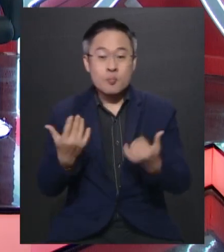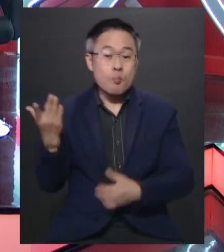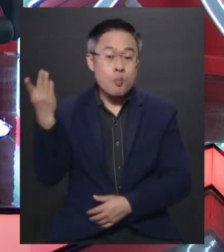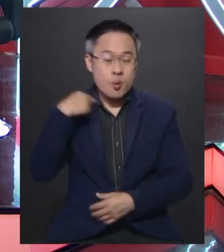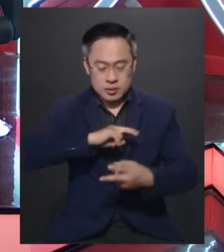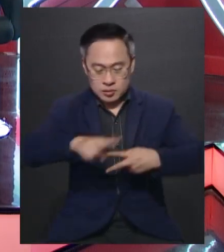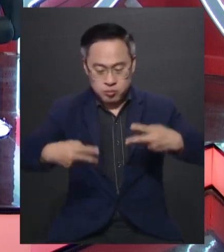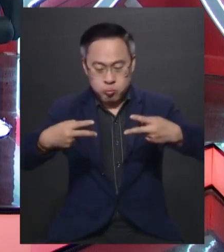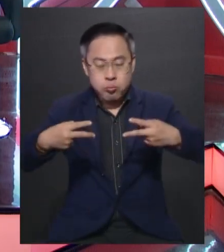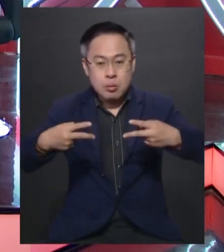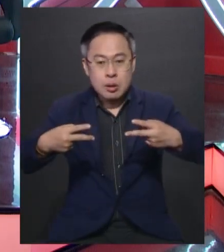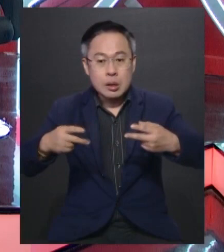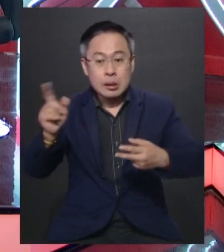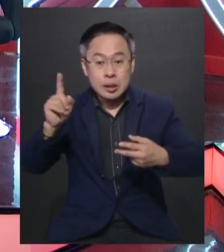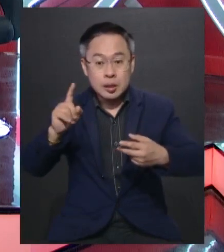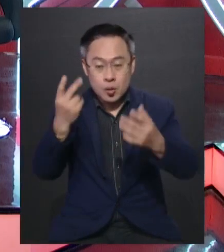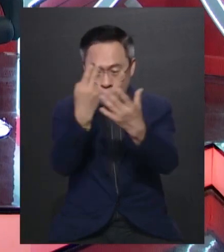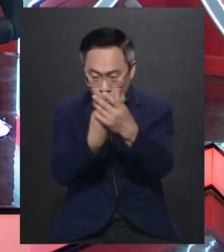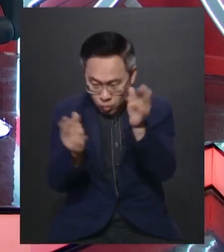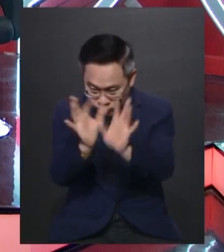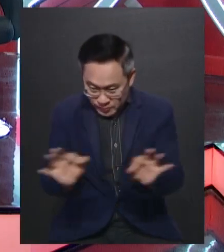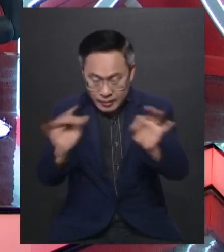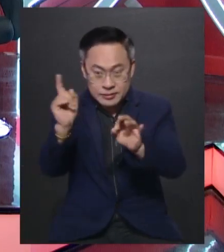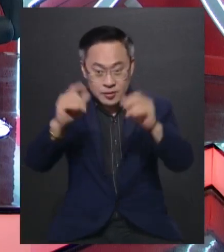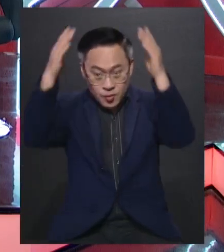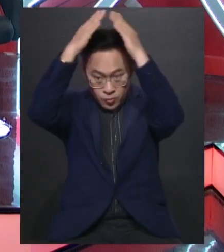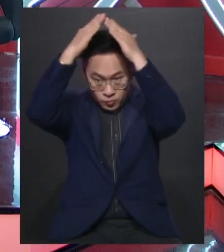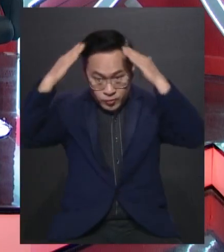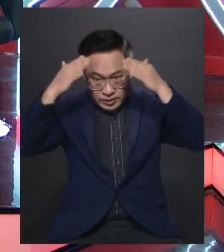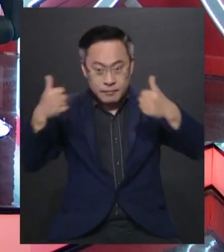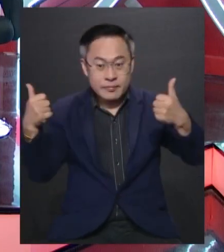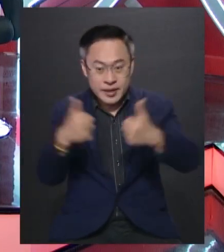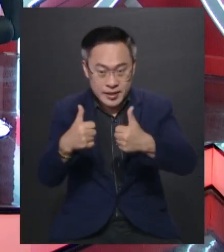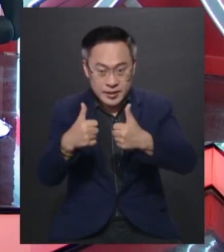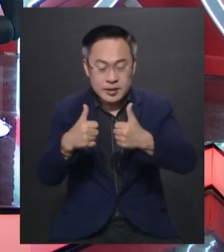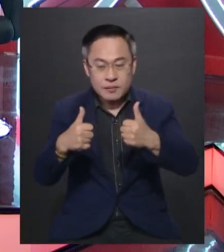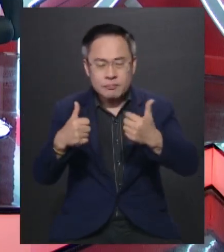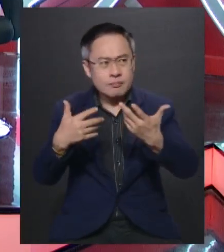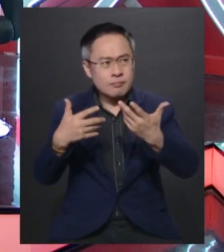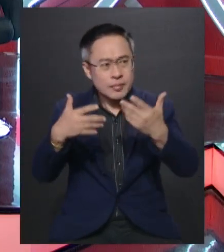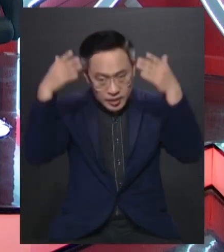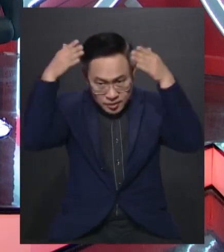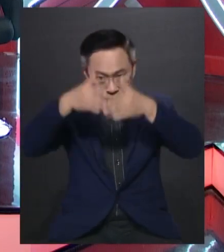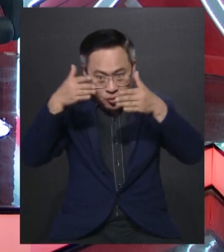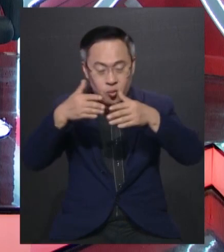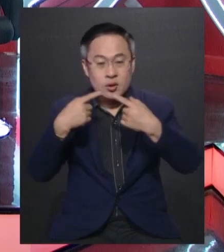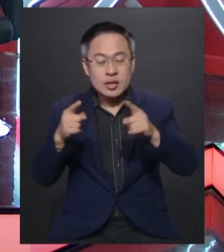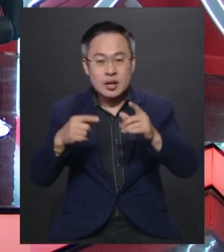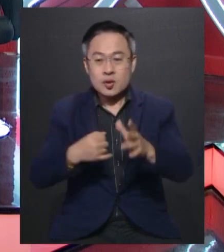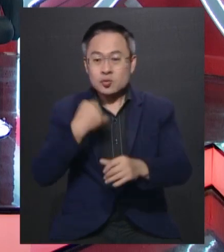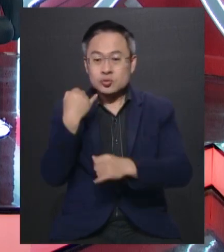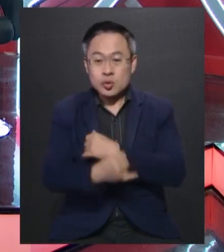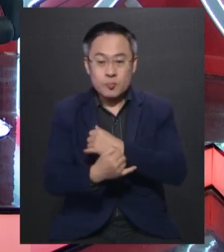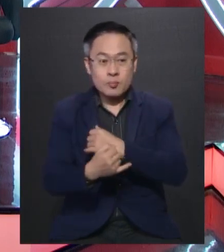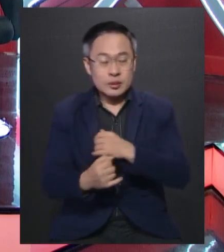ต้องบอกว่าเป็นคู่ที่พลิกล็อคเหมือนกันนะหลายๆคนก็เซอร์ไพรส์ในผลการแข่งขันค่ะกับอินโดนีเซียค่ะที่ยิงแซงช่วงเวลาทดเจ็บนะเฉือนเวียดนามไป